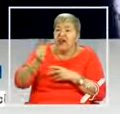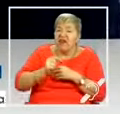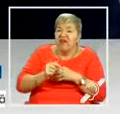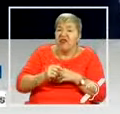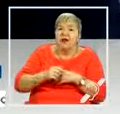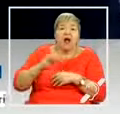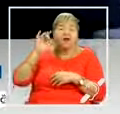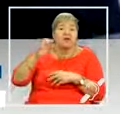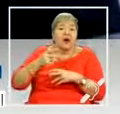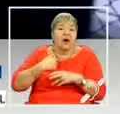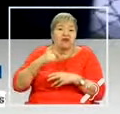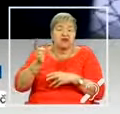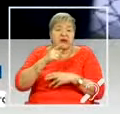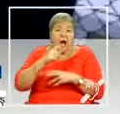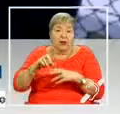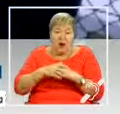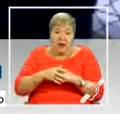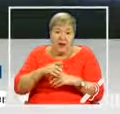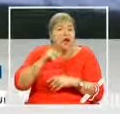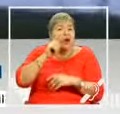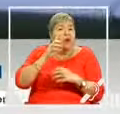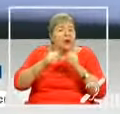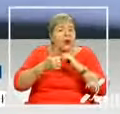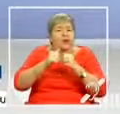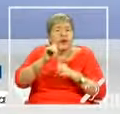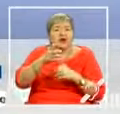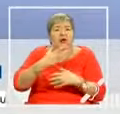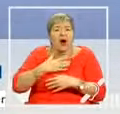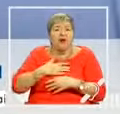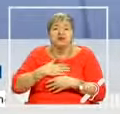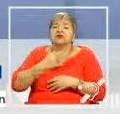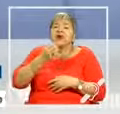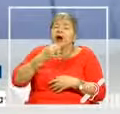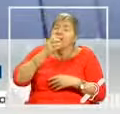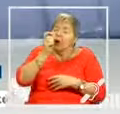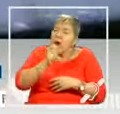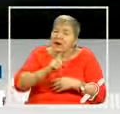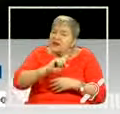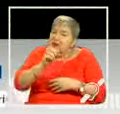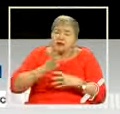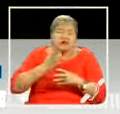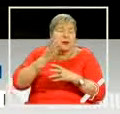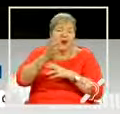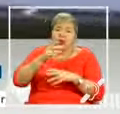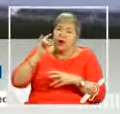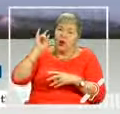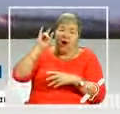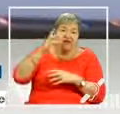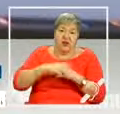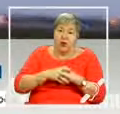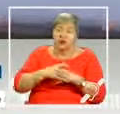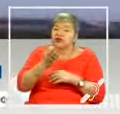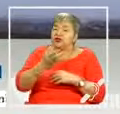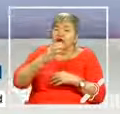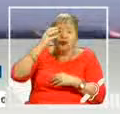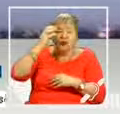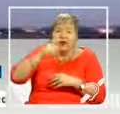acest protest, activiștii au dorit să încurajeze oamenii să nu mai circule cu avionul. În același timp, cer guvernului să nu mai